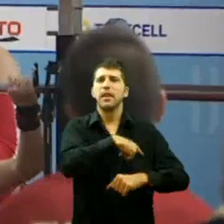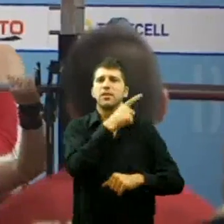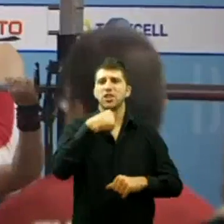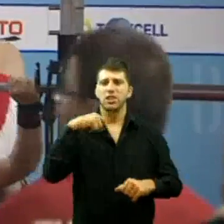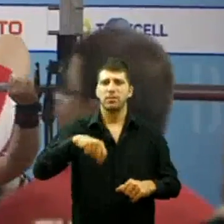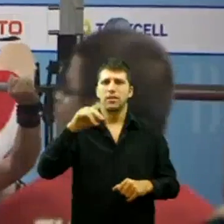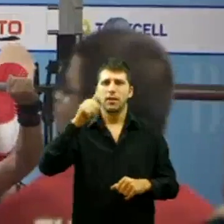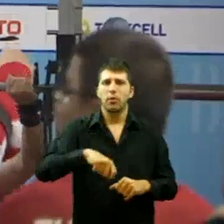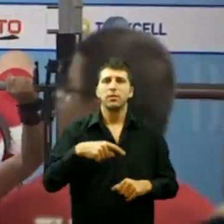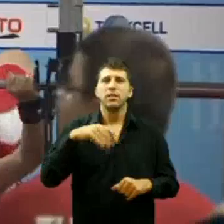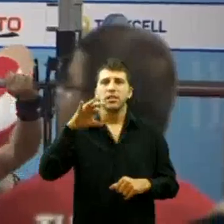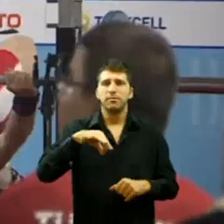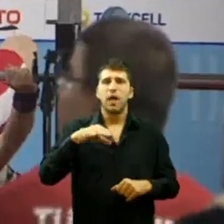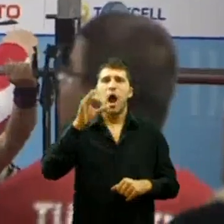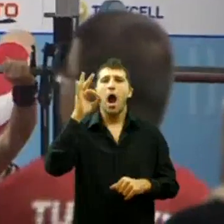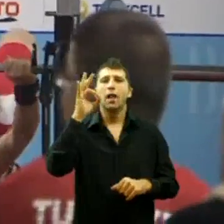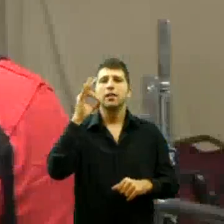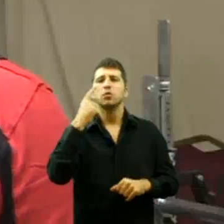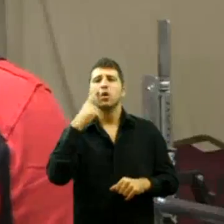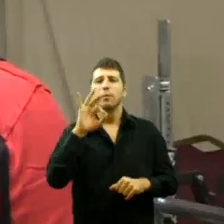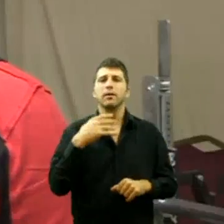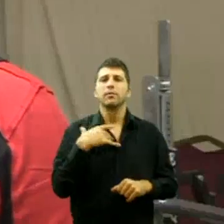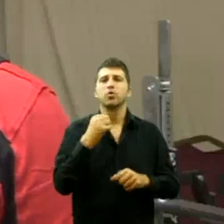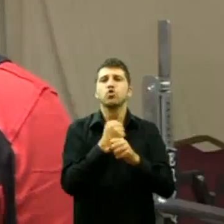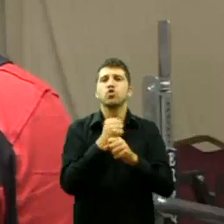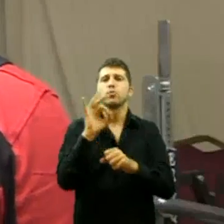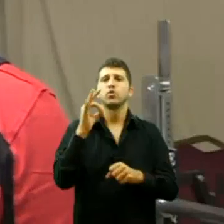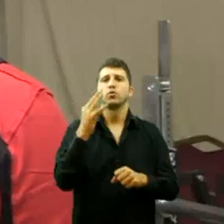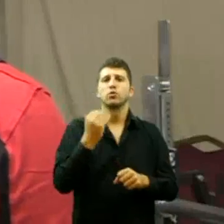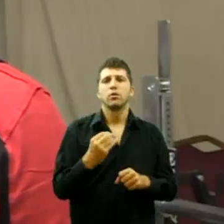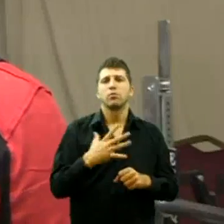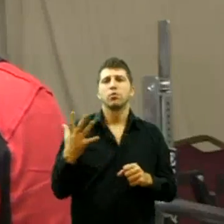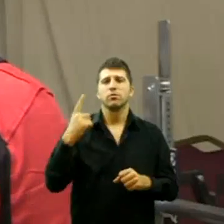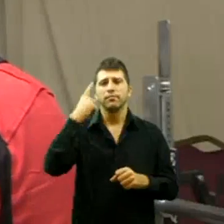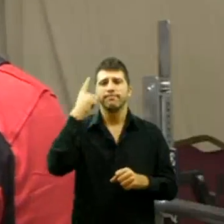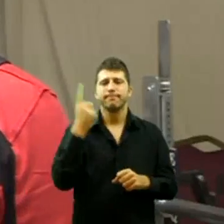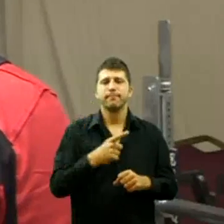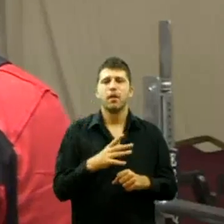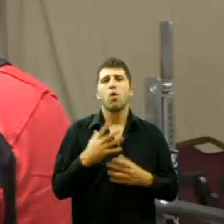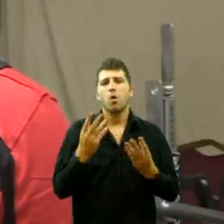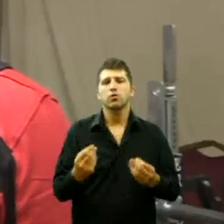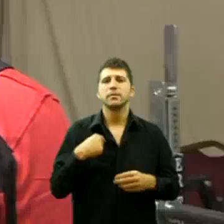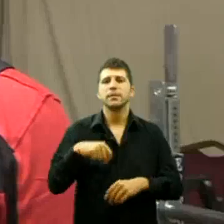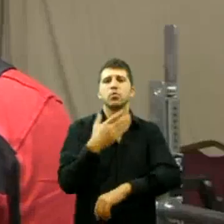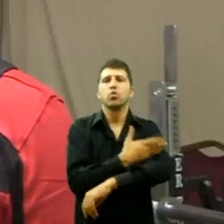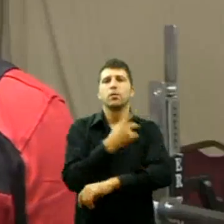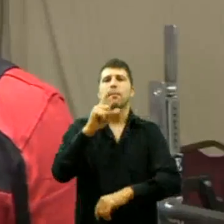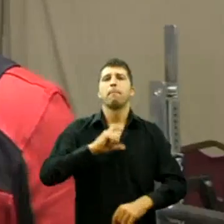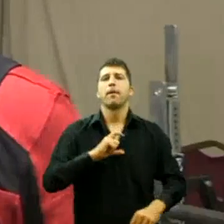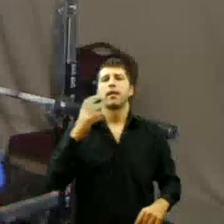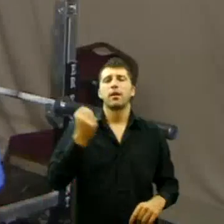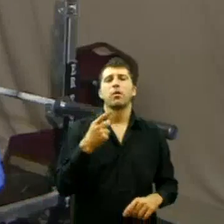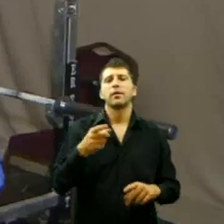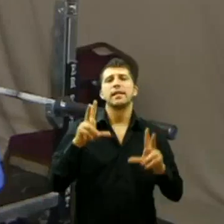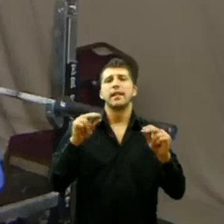an altın gözükmüyor gibi ama gümüş, büyük ihtimalle gümüş olacak. Olsun, biz gene ülkemize bir madalya getirelim, o da yeter